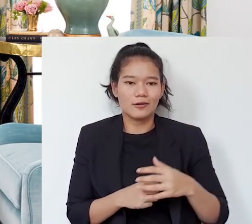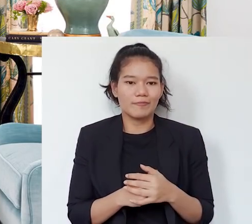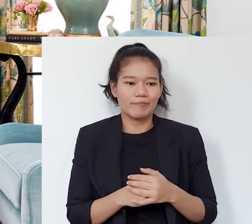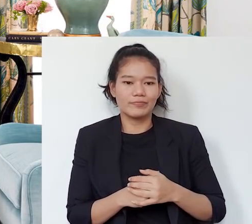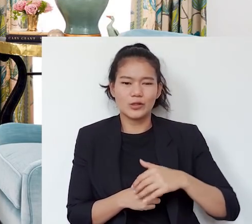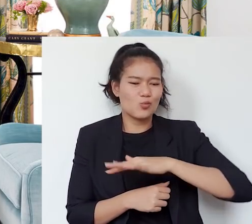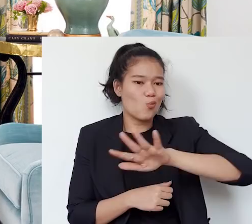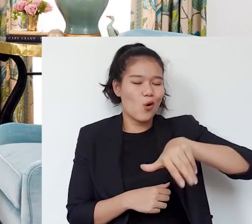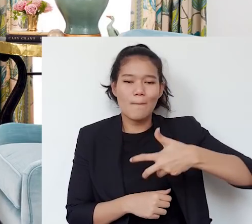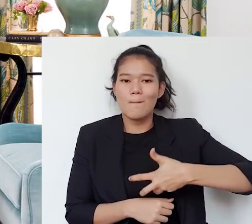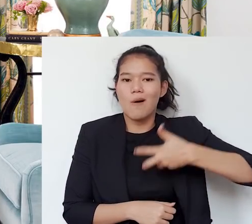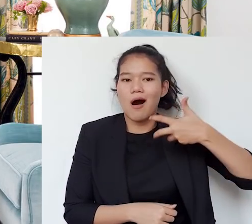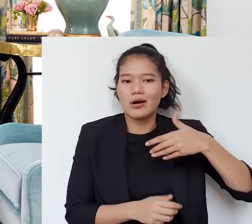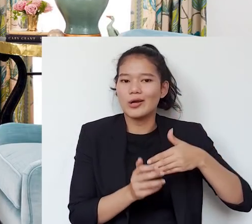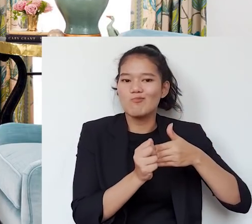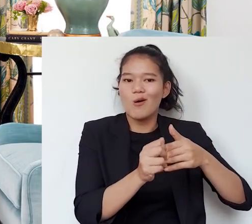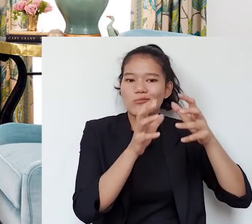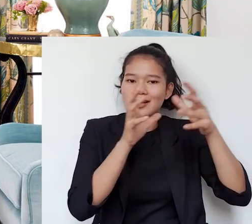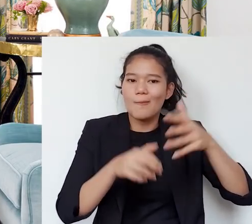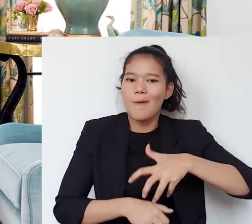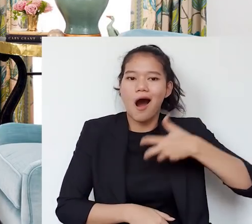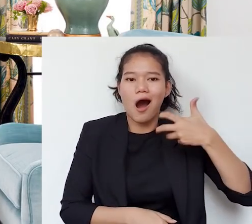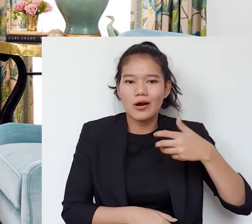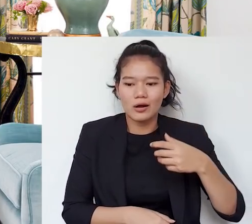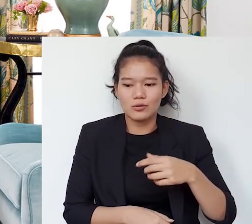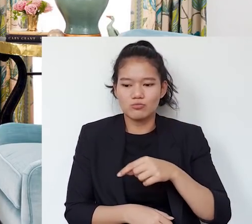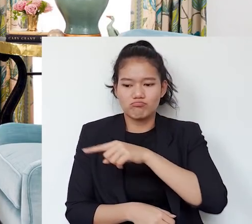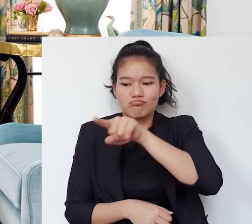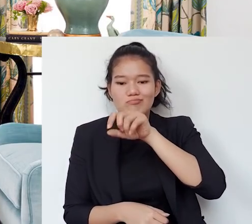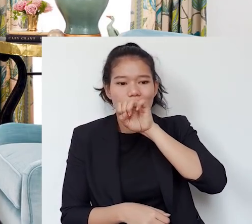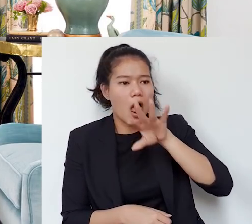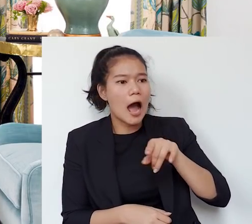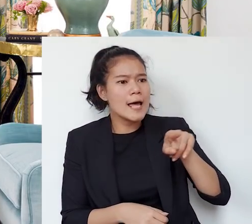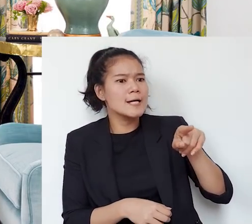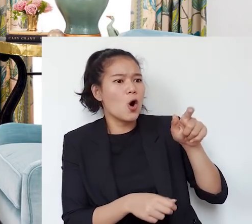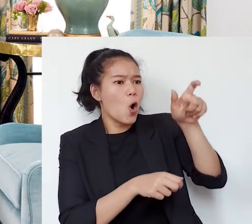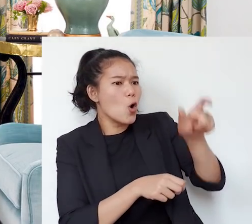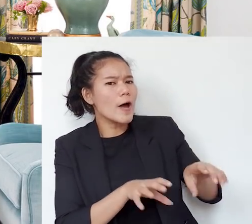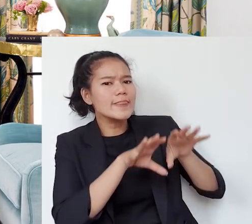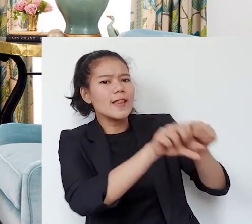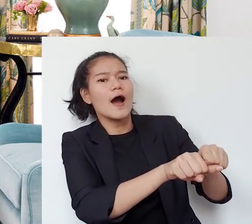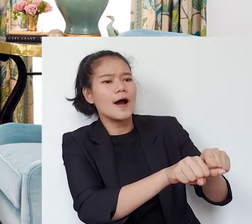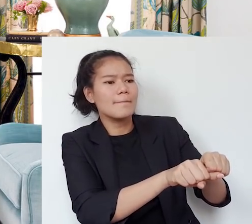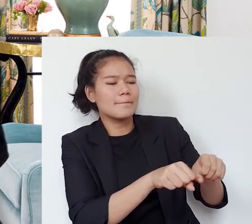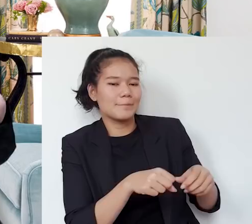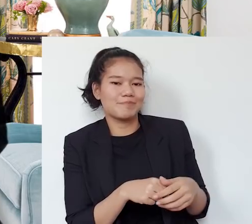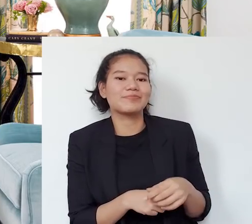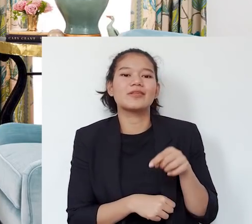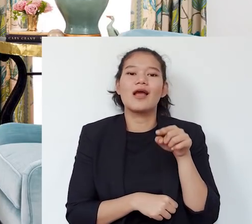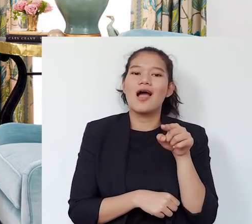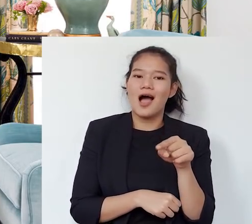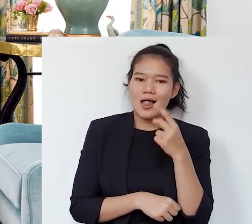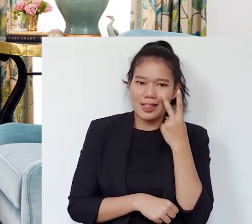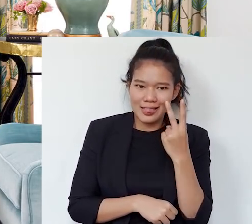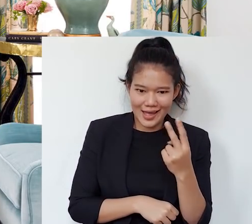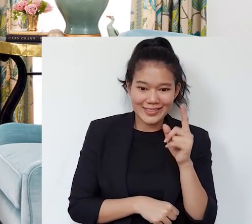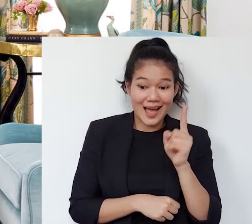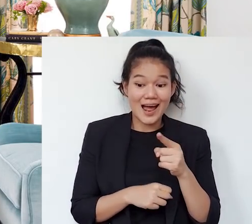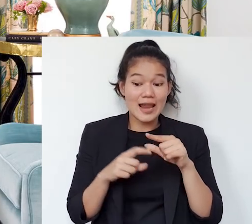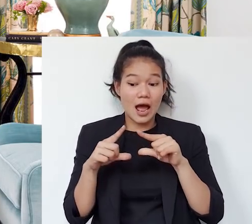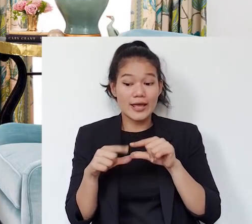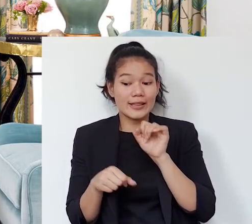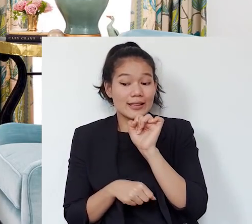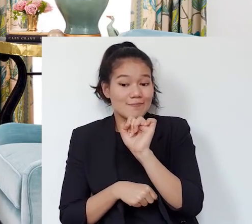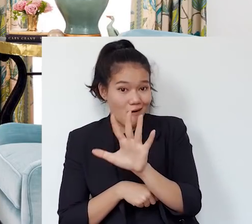Mereka marah. Mereka lalu berkata, tangkap orang itu. Dan itulah yang kemudian kita melihat pada ayat